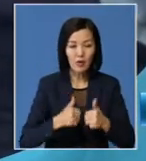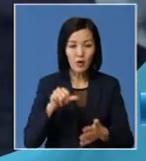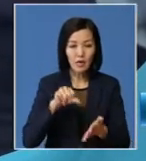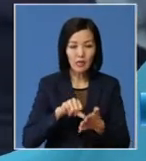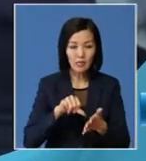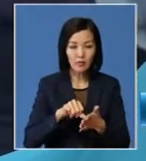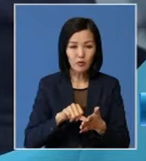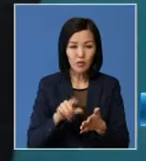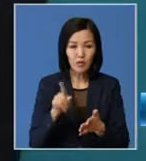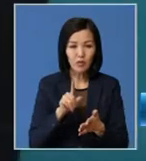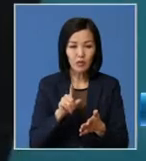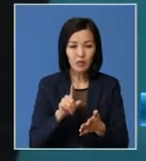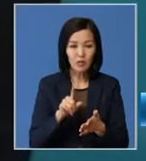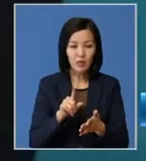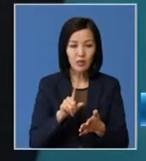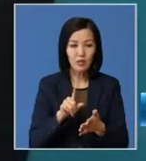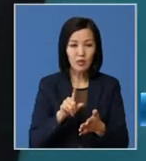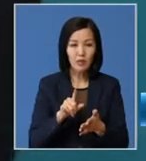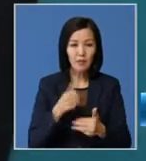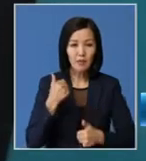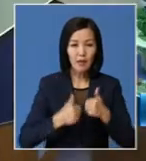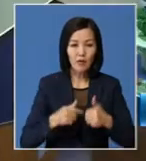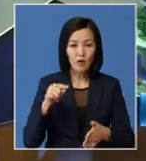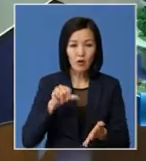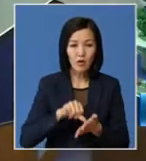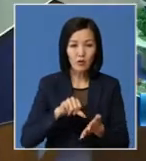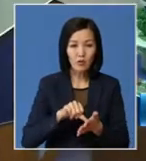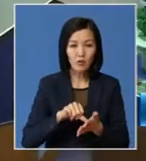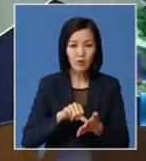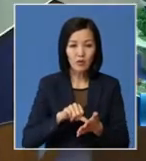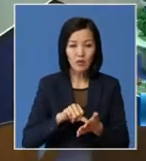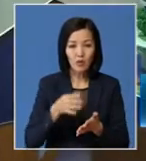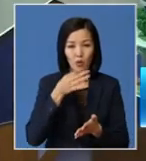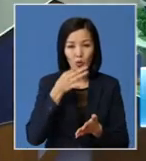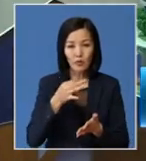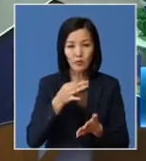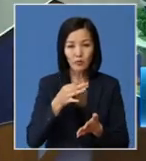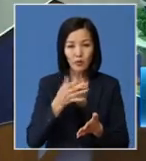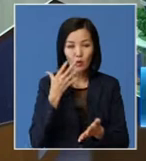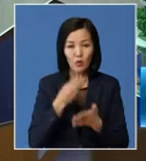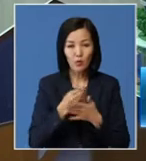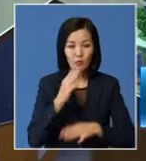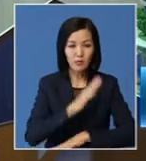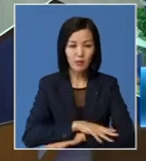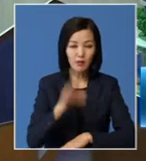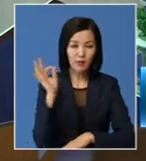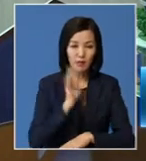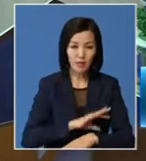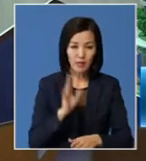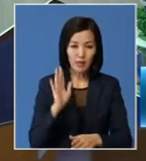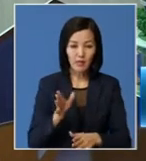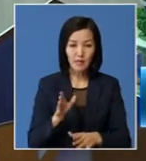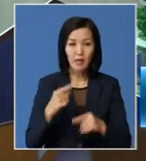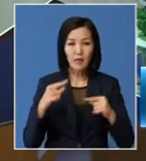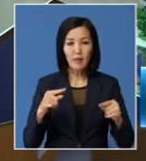сайыстың берері мол дейді. Бұл байқауға қатысу арқылы мен арқалай алған тәжірибемді сабақта пайдаланамын.